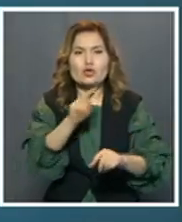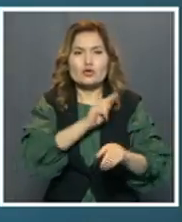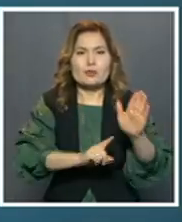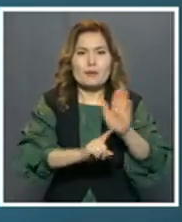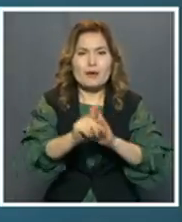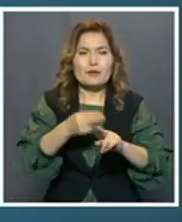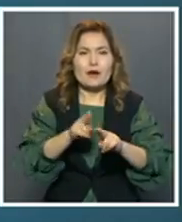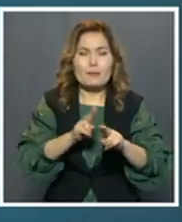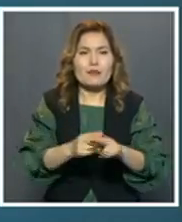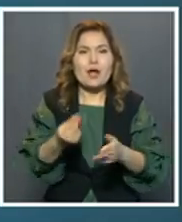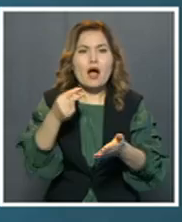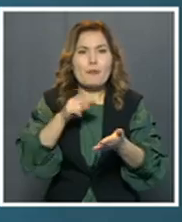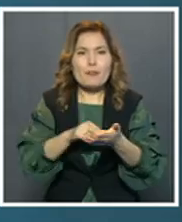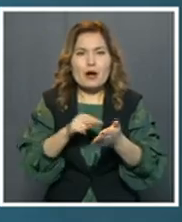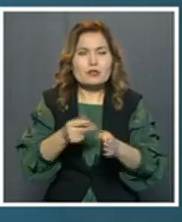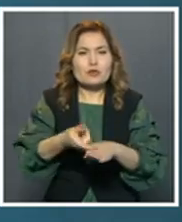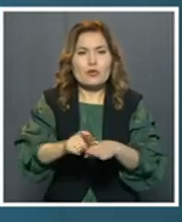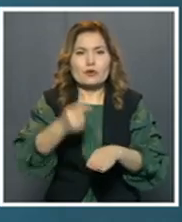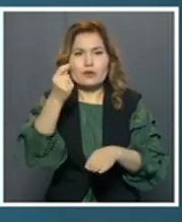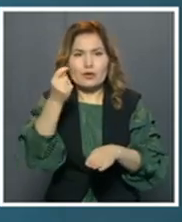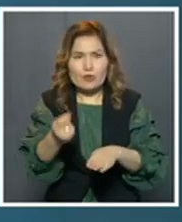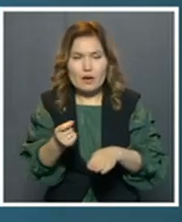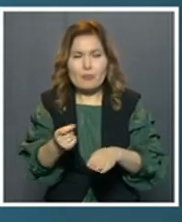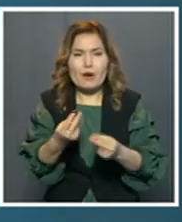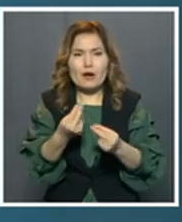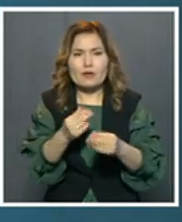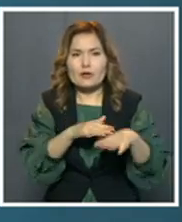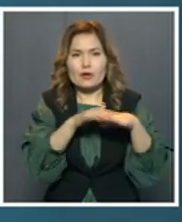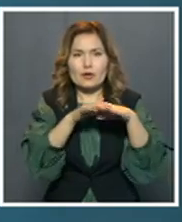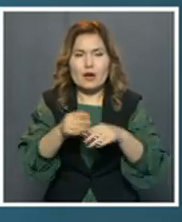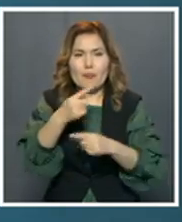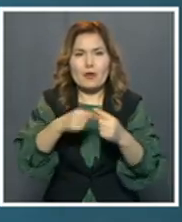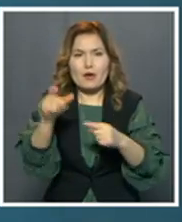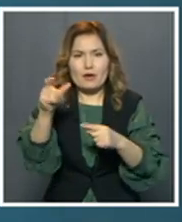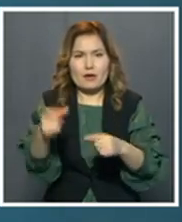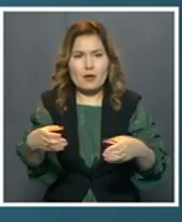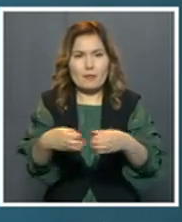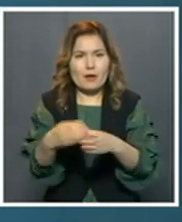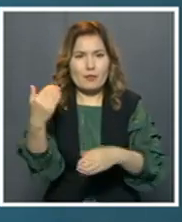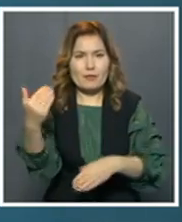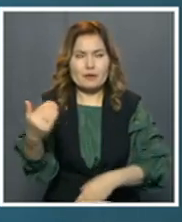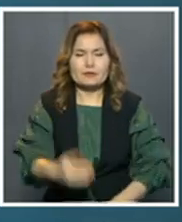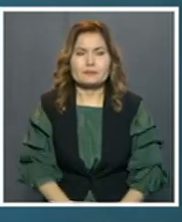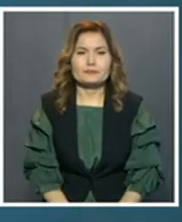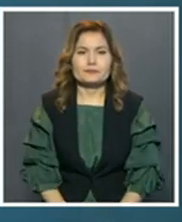бастады. Бағасы қол жетінді балабақшаны салып берген Полет М мердігерлік компаниясы.